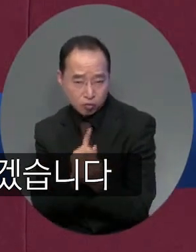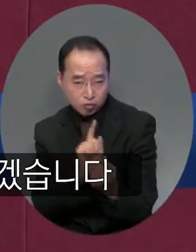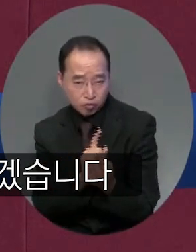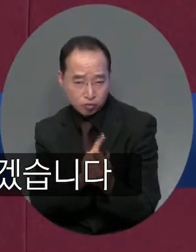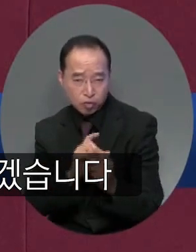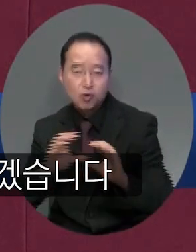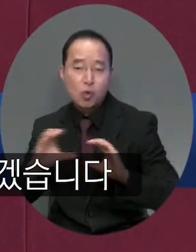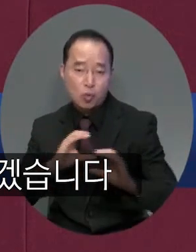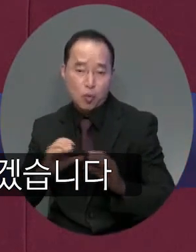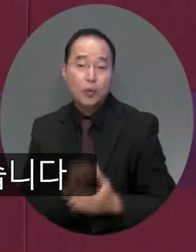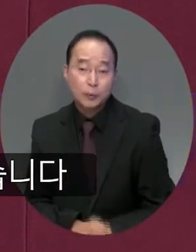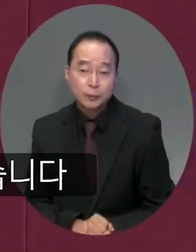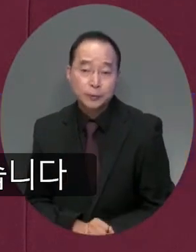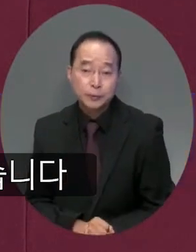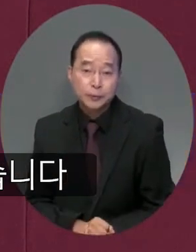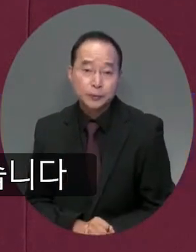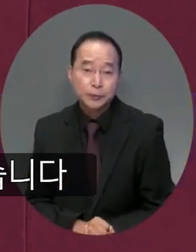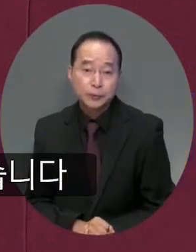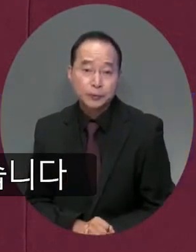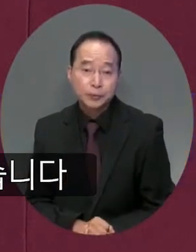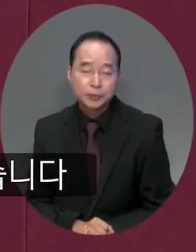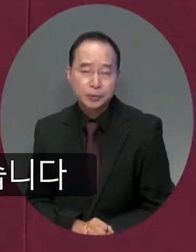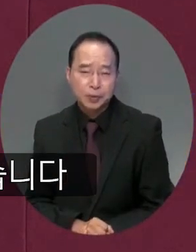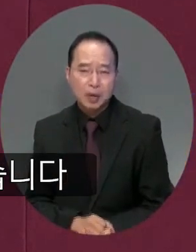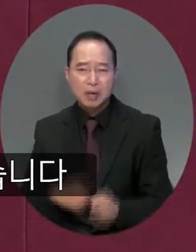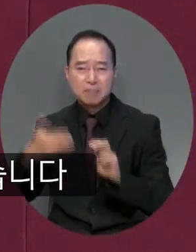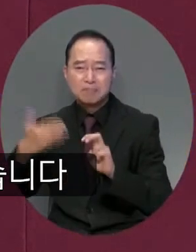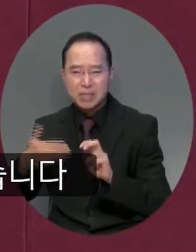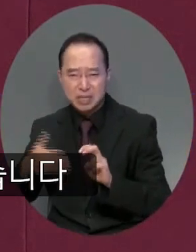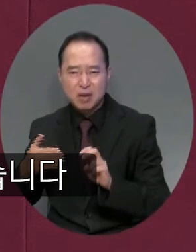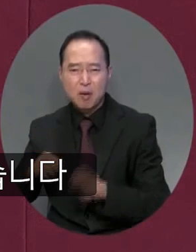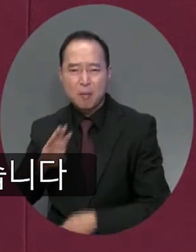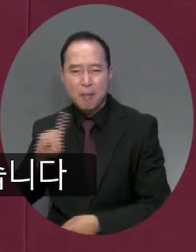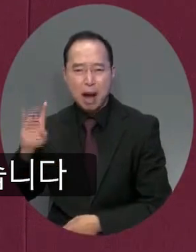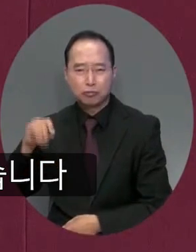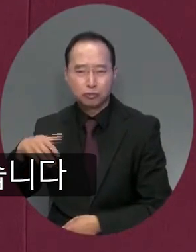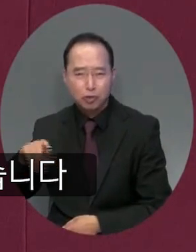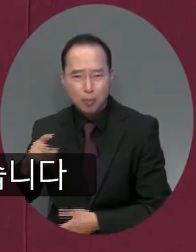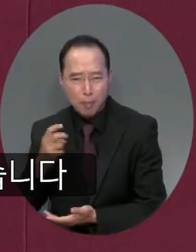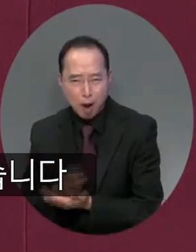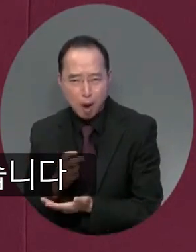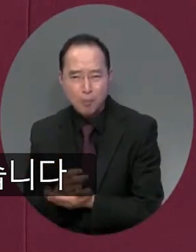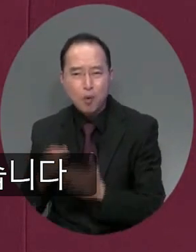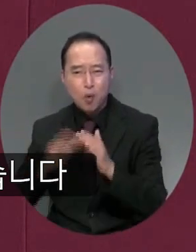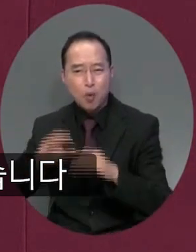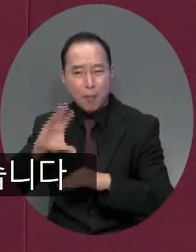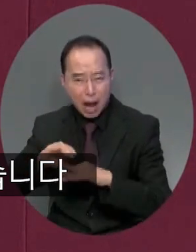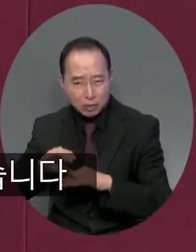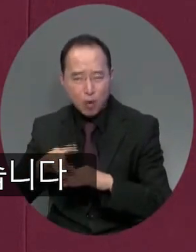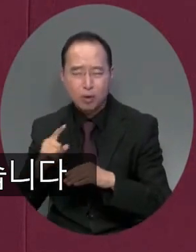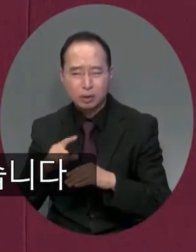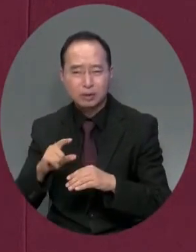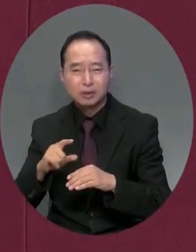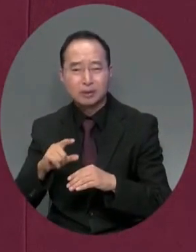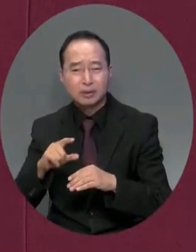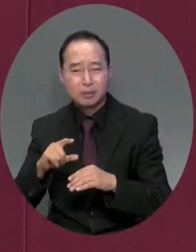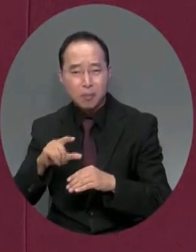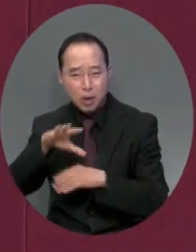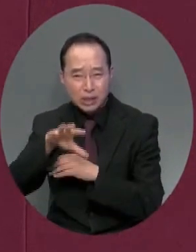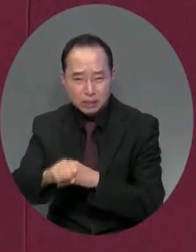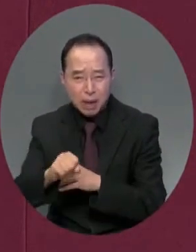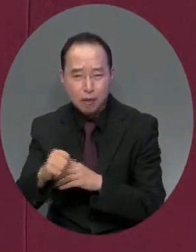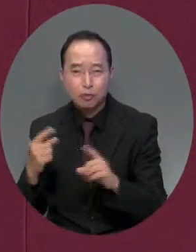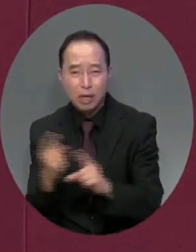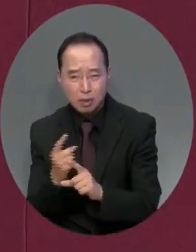소통하겠습니다. 미디어 바우처법, 포털개혁, 공영방송 지배구조 개선 등에 나서겠습니다.